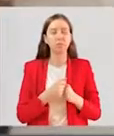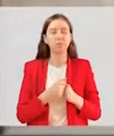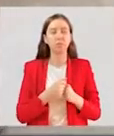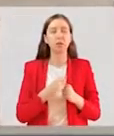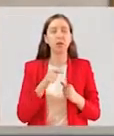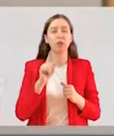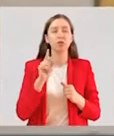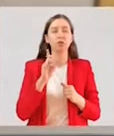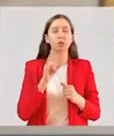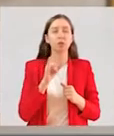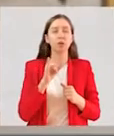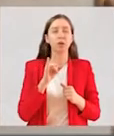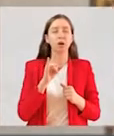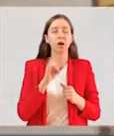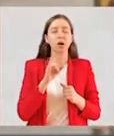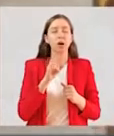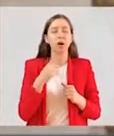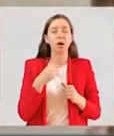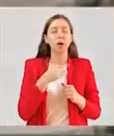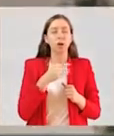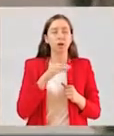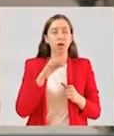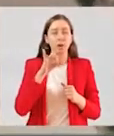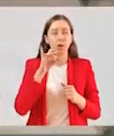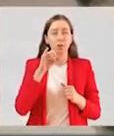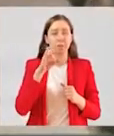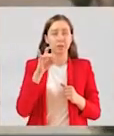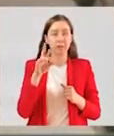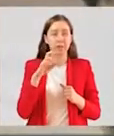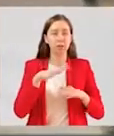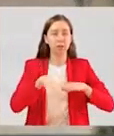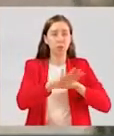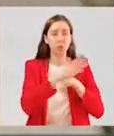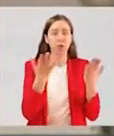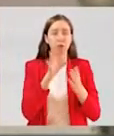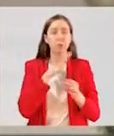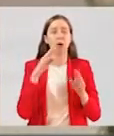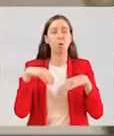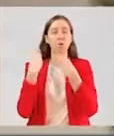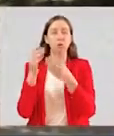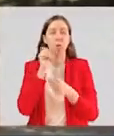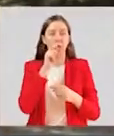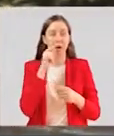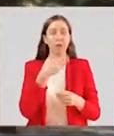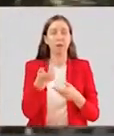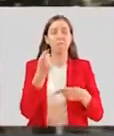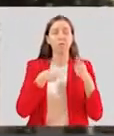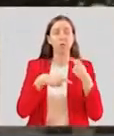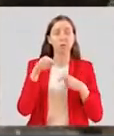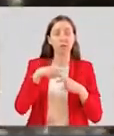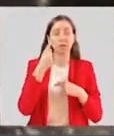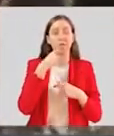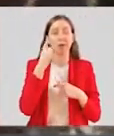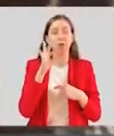республику Молдову, румынских территорий, переданных 50 лет назад Украине и, прежде всего, Южной Бессарабии. Кроме того, здесь говорят